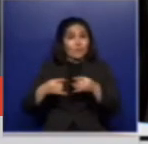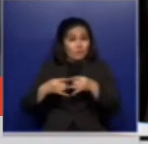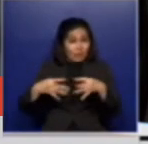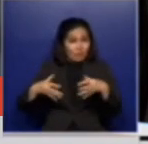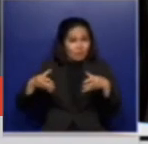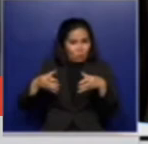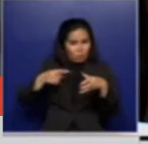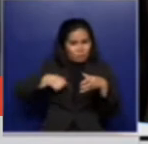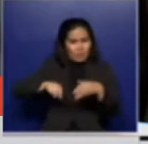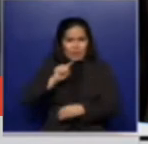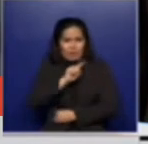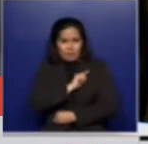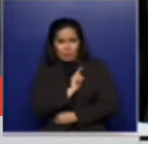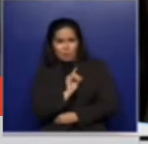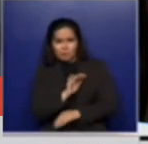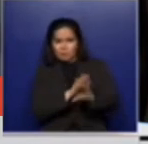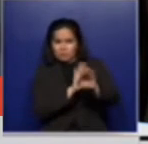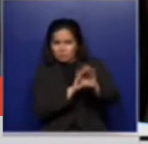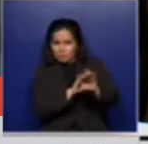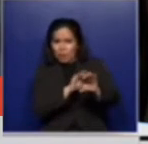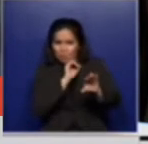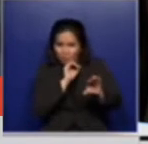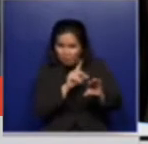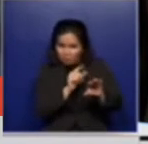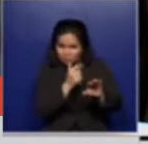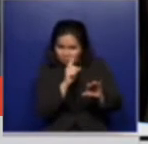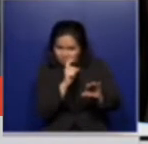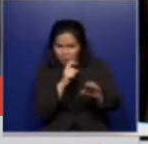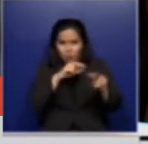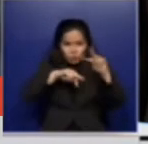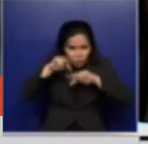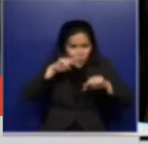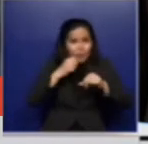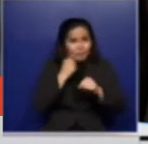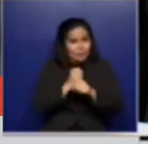ที่ทั้งติติงแล้วก็ตรวจสอบ